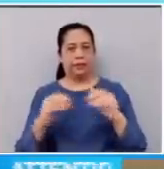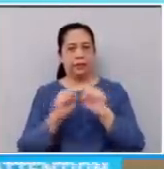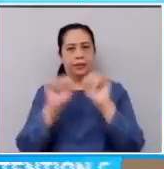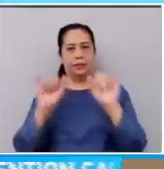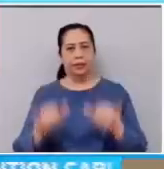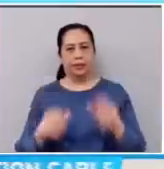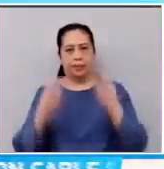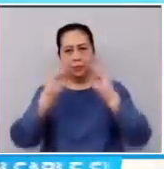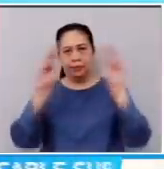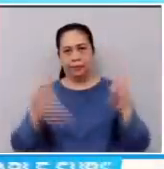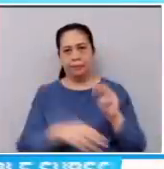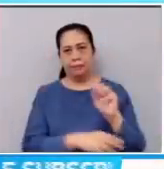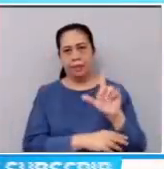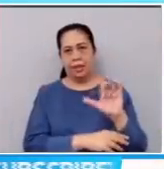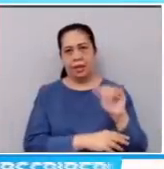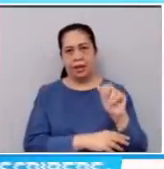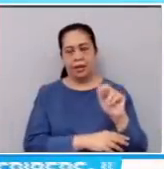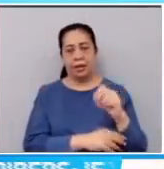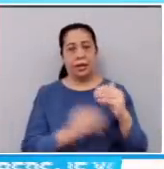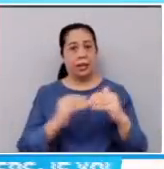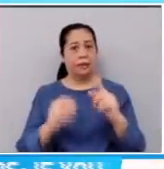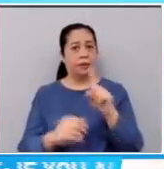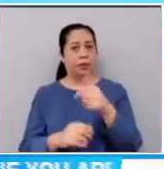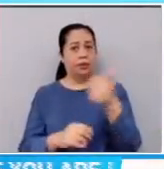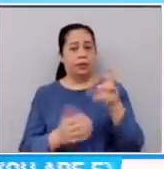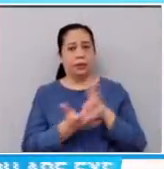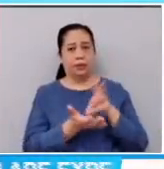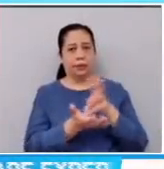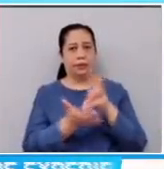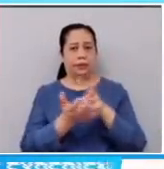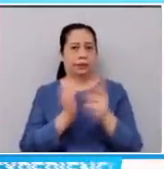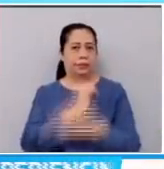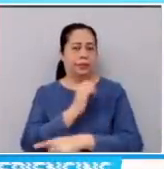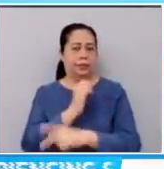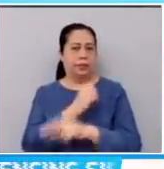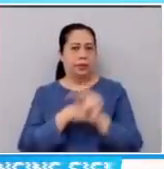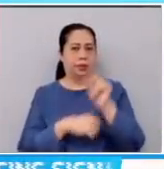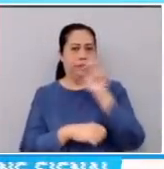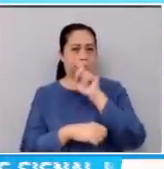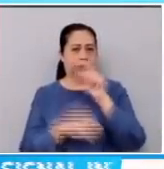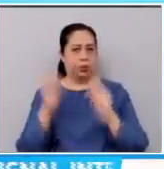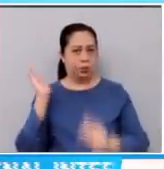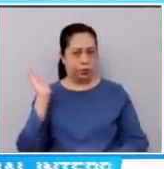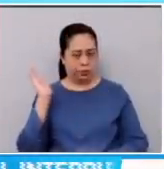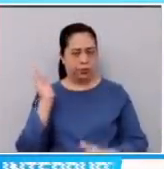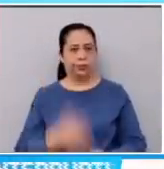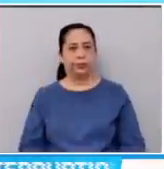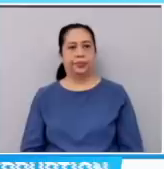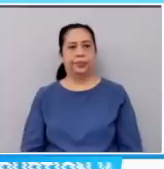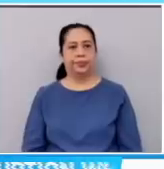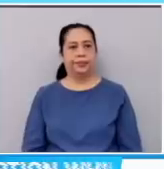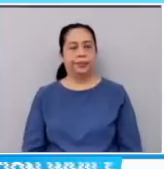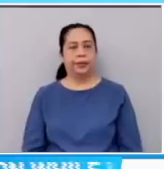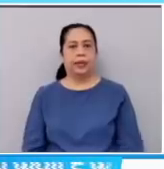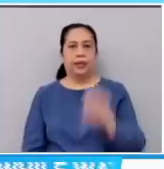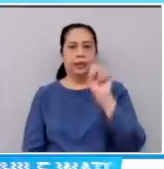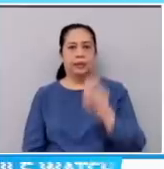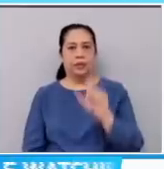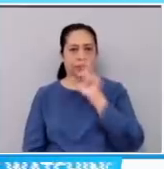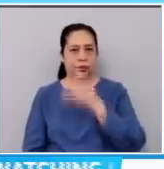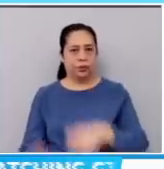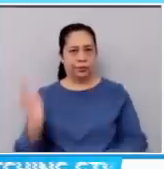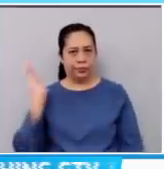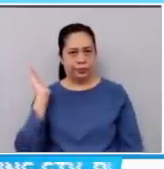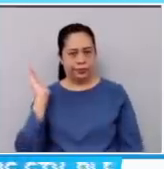Malacañang. Alert Level 1 din sa ilang syudad at probinsya sa Northern Luzon, Southern Luzon,